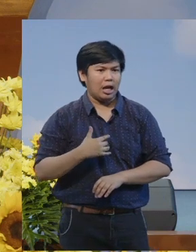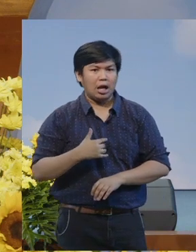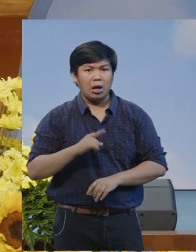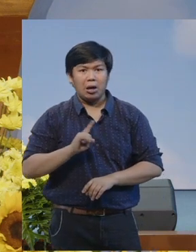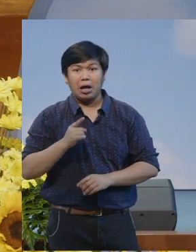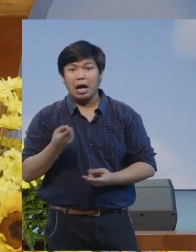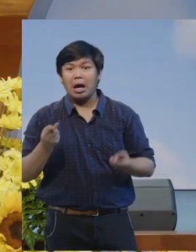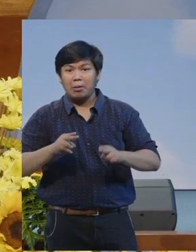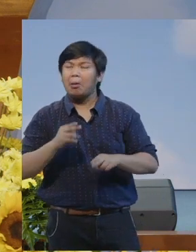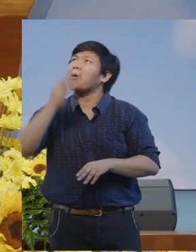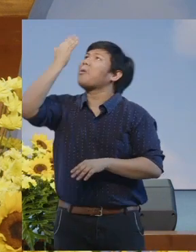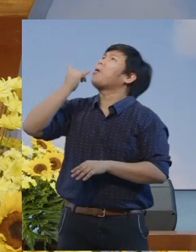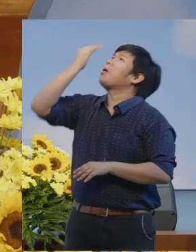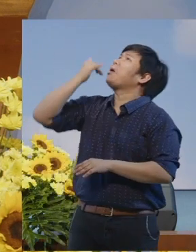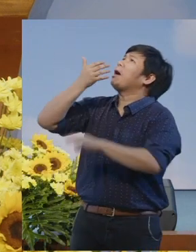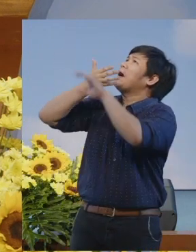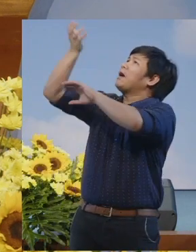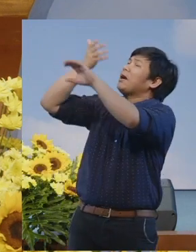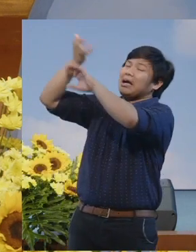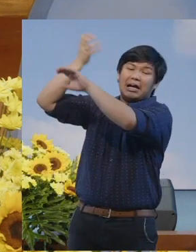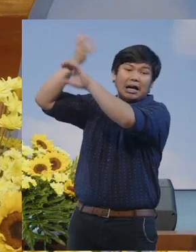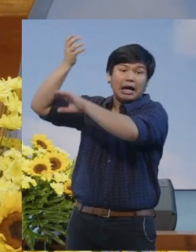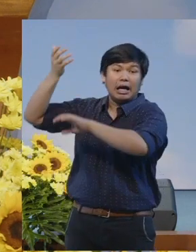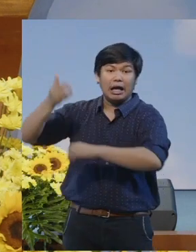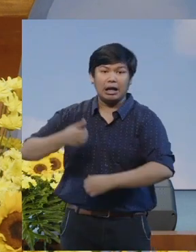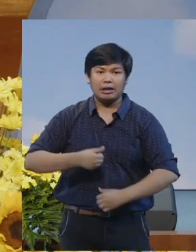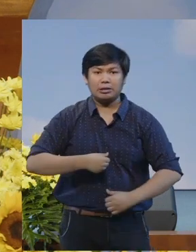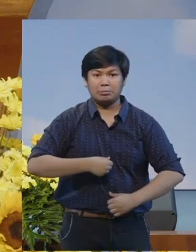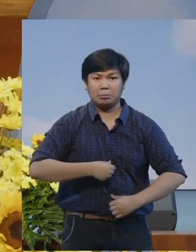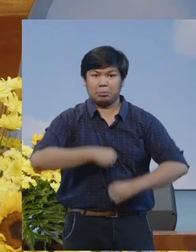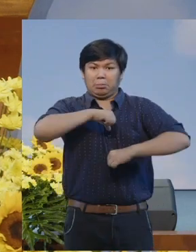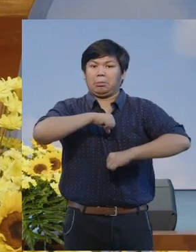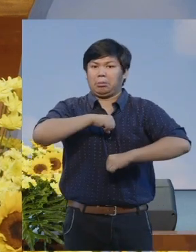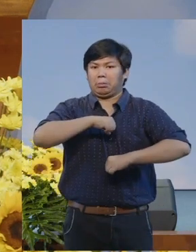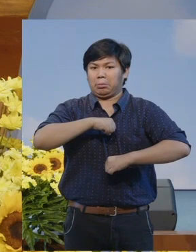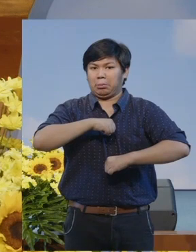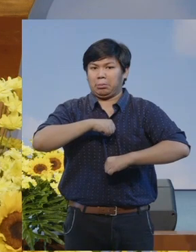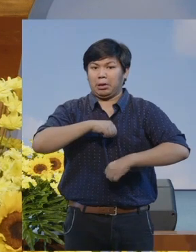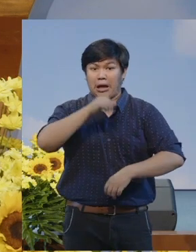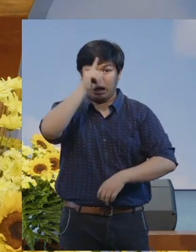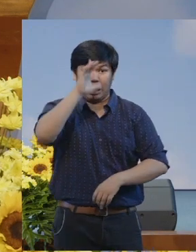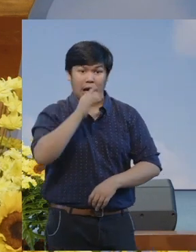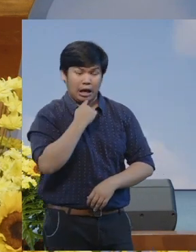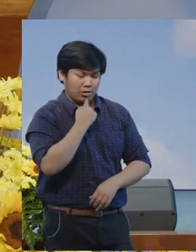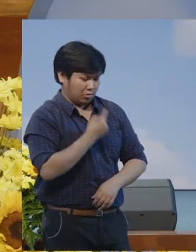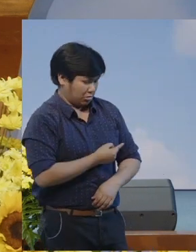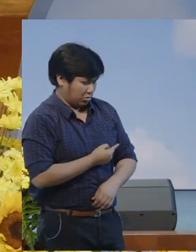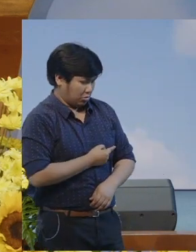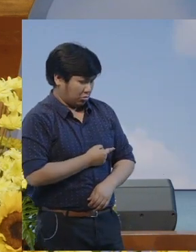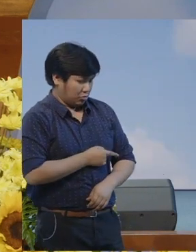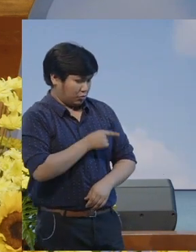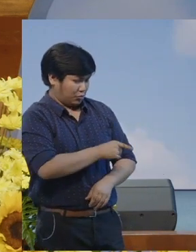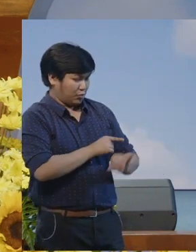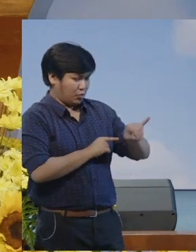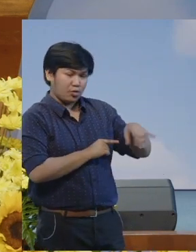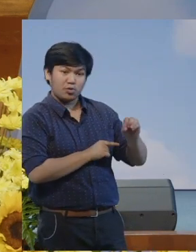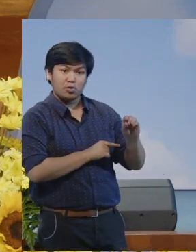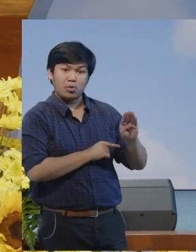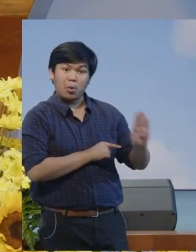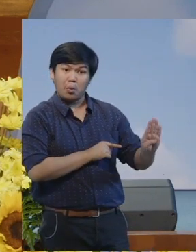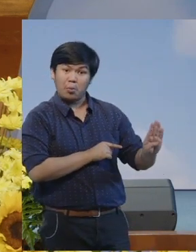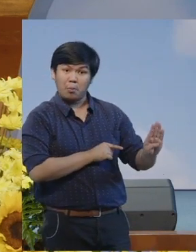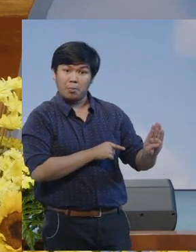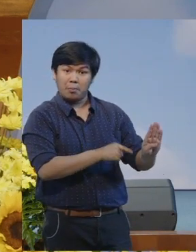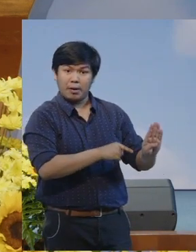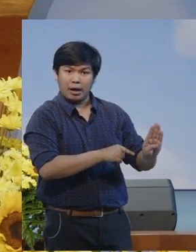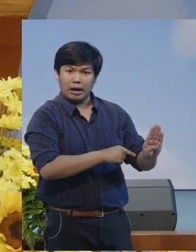Bakit, bakit, bakit? Ang sagot ng Panginoon kay Job na nagtanong ng